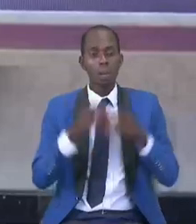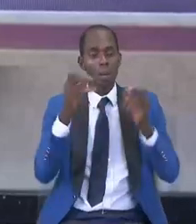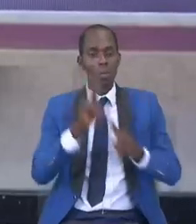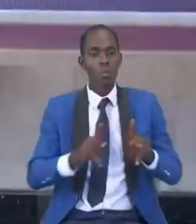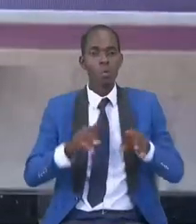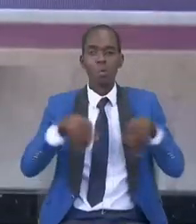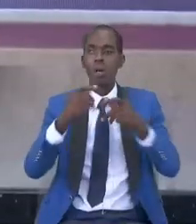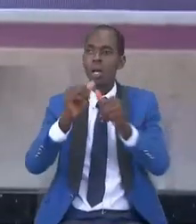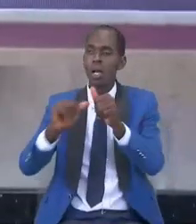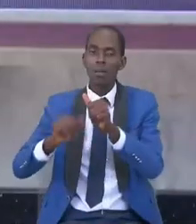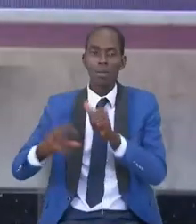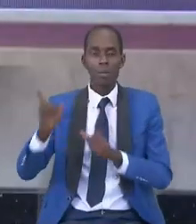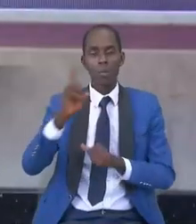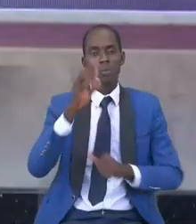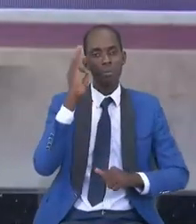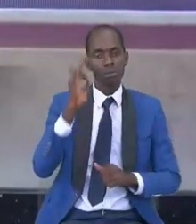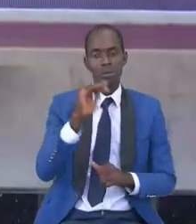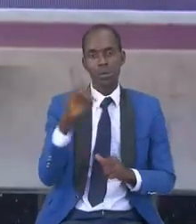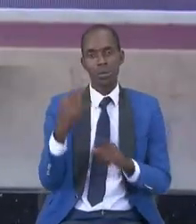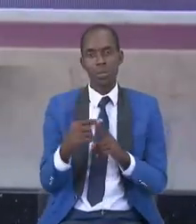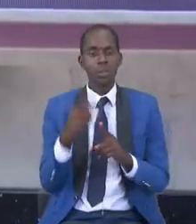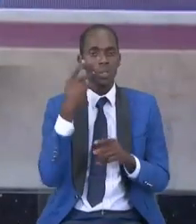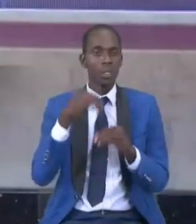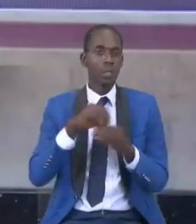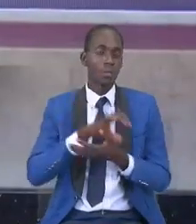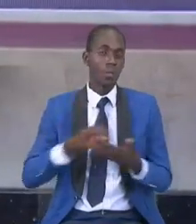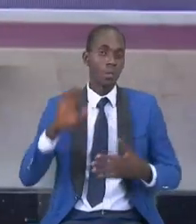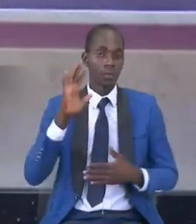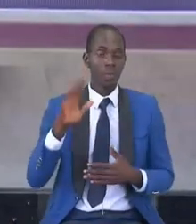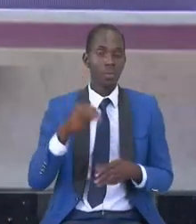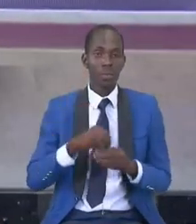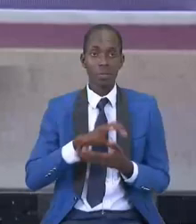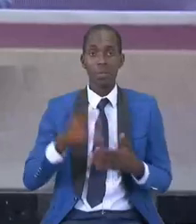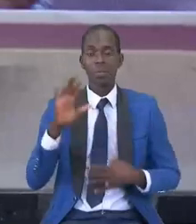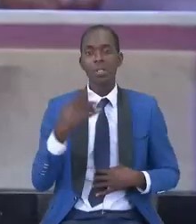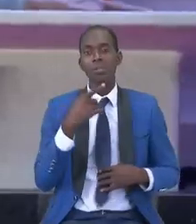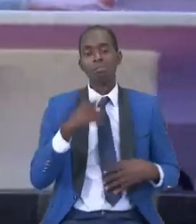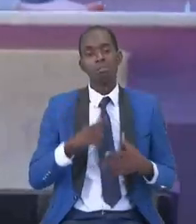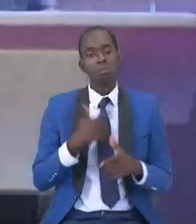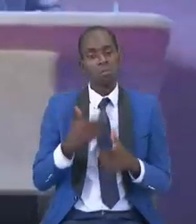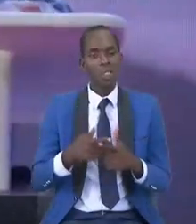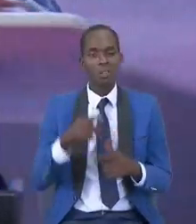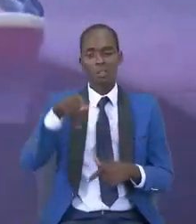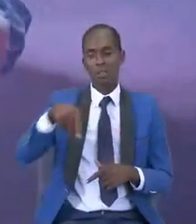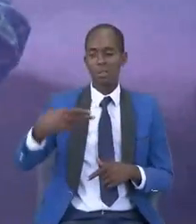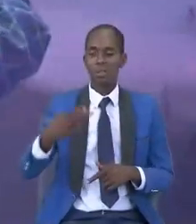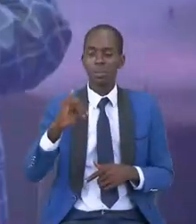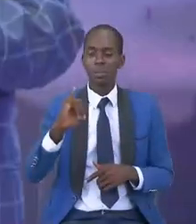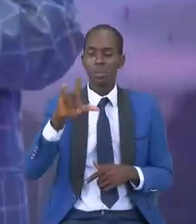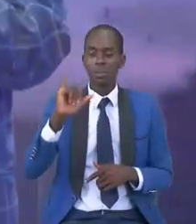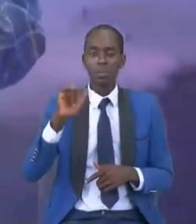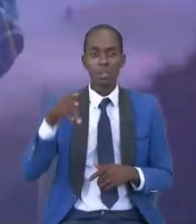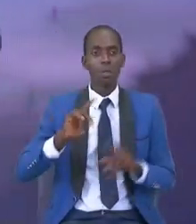plusieurs sont allés partout, annonçant la bonne nouvelle de la parole, verset 5, il dit, alors Philippe